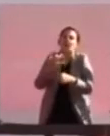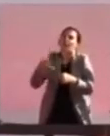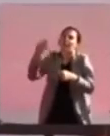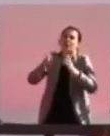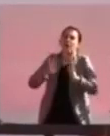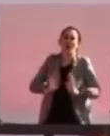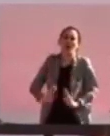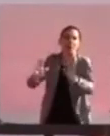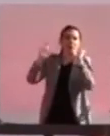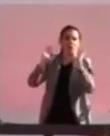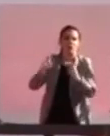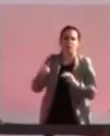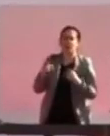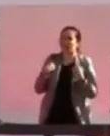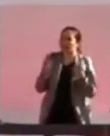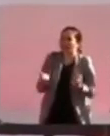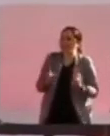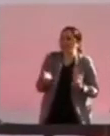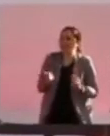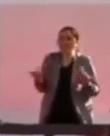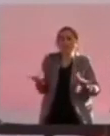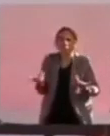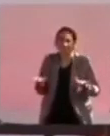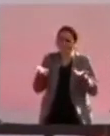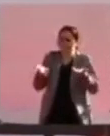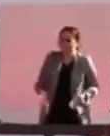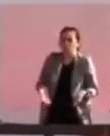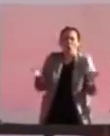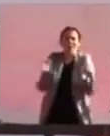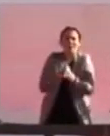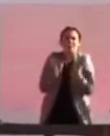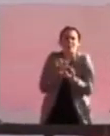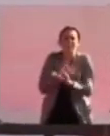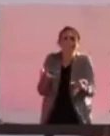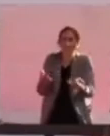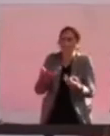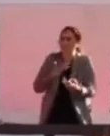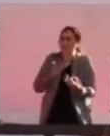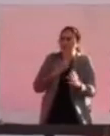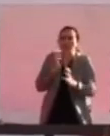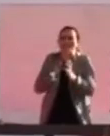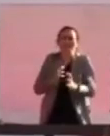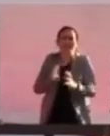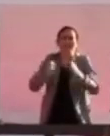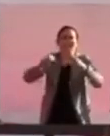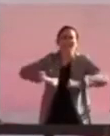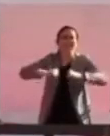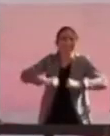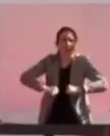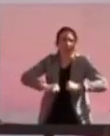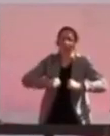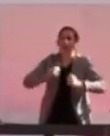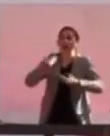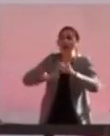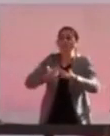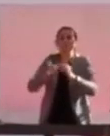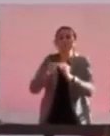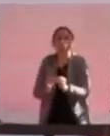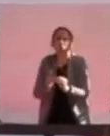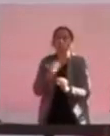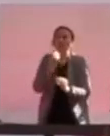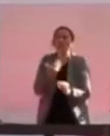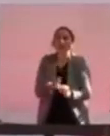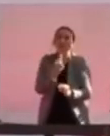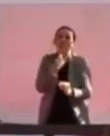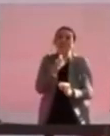una crisi sanitaria in cui il servizio sanitario nazionale è rimasta in piedi solo grazie al sacrificio di chi ci lavora e mettere mano a una riforma